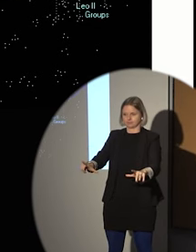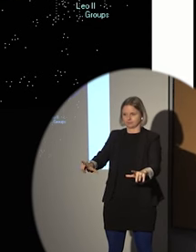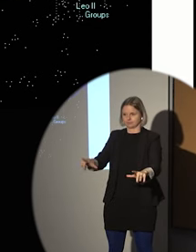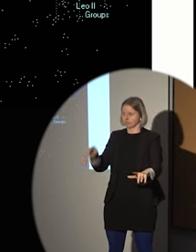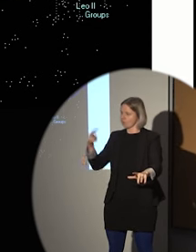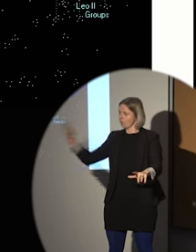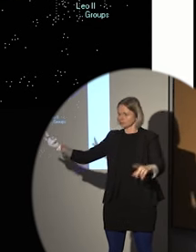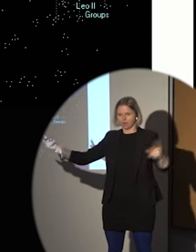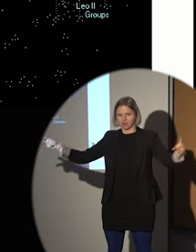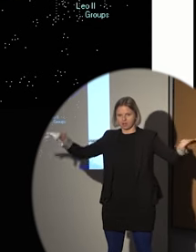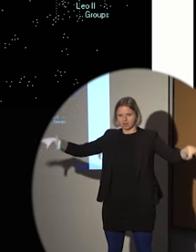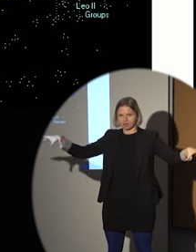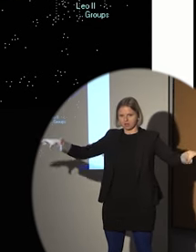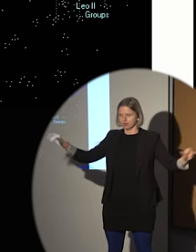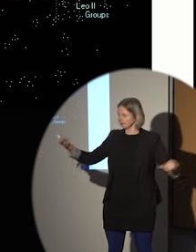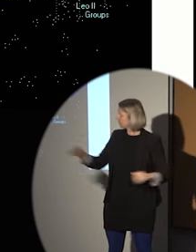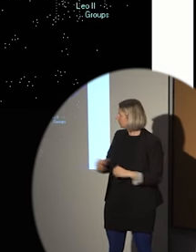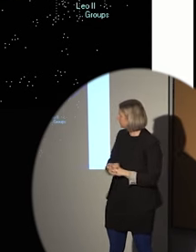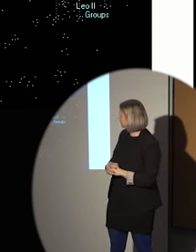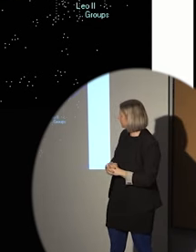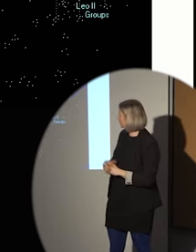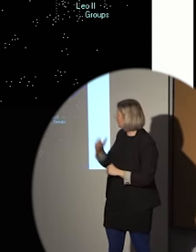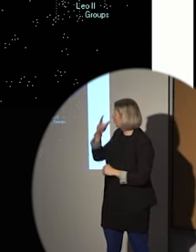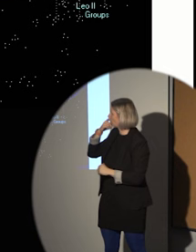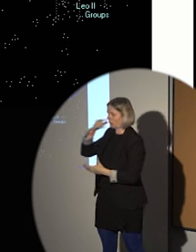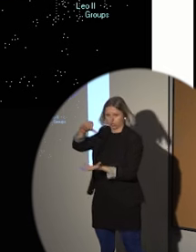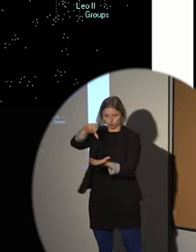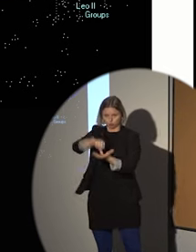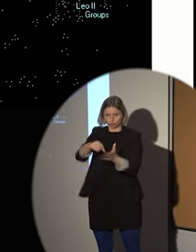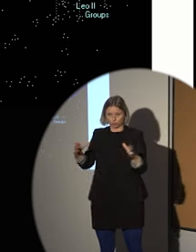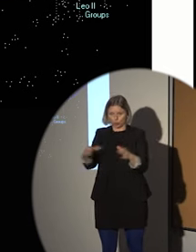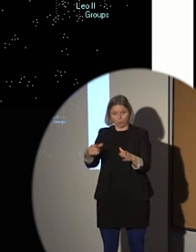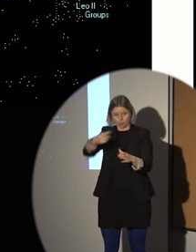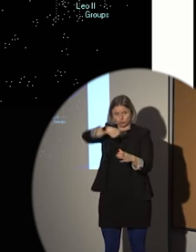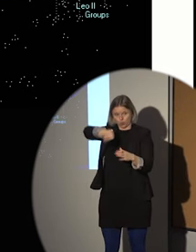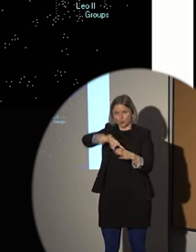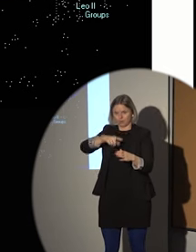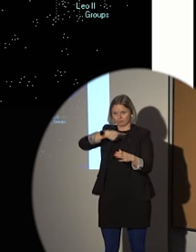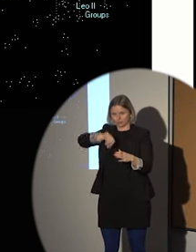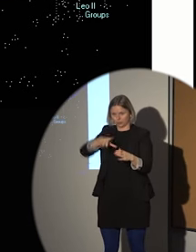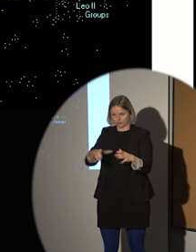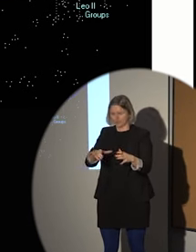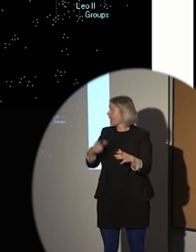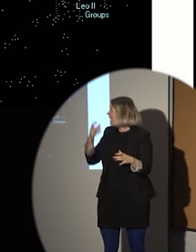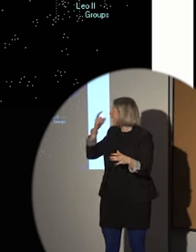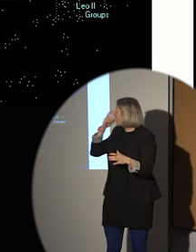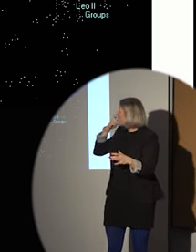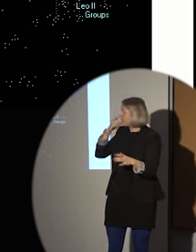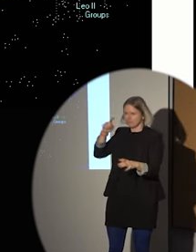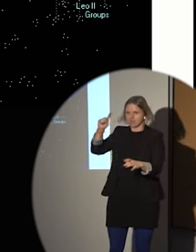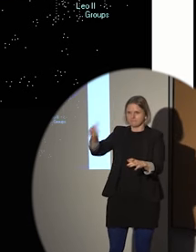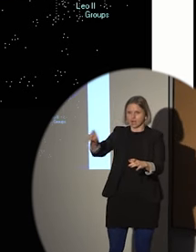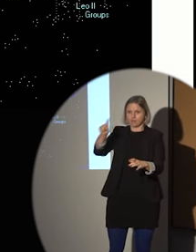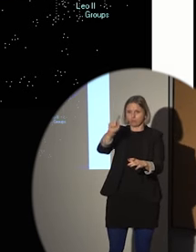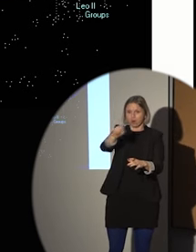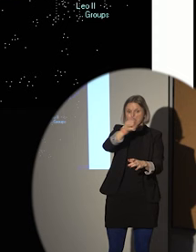Alors en dézoomant, ici vous avez au centre le groupe local, justement, et chacun des points que vous voyez correspond à des grandes